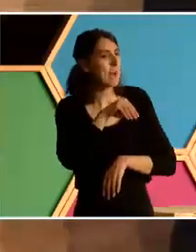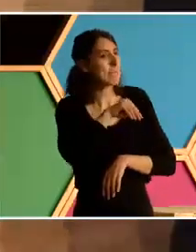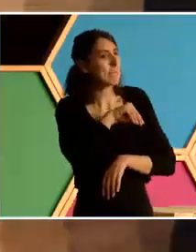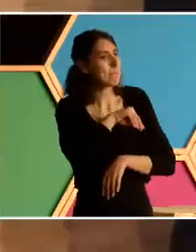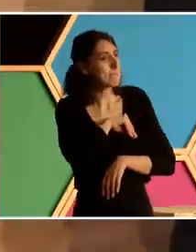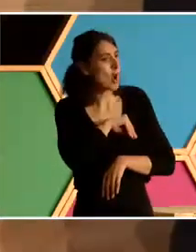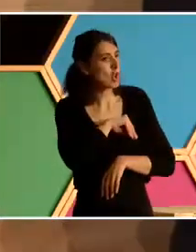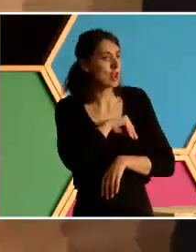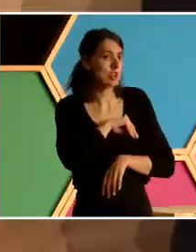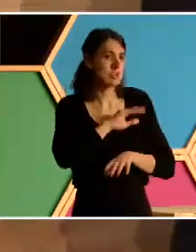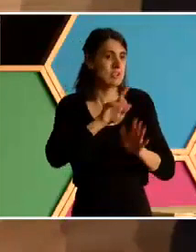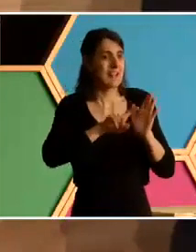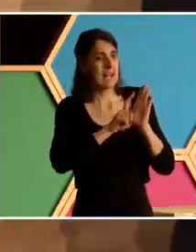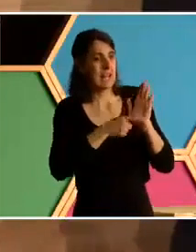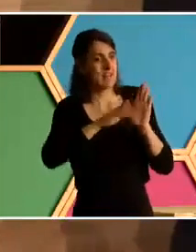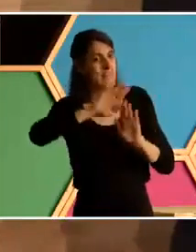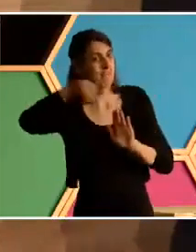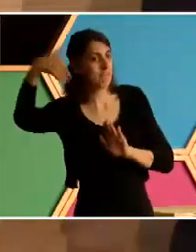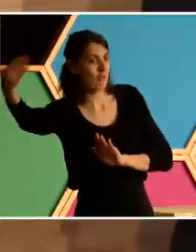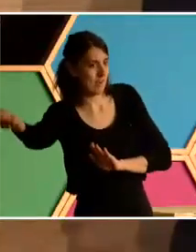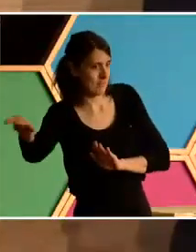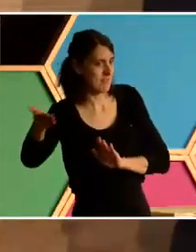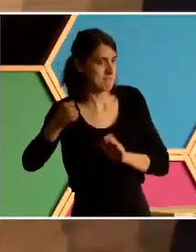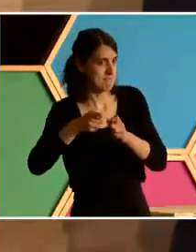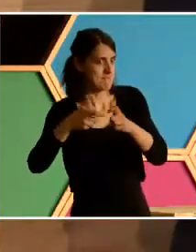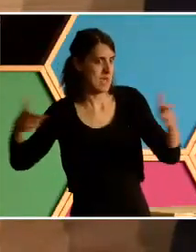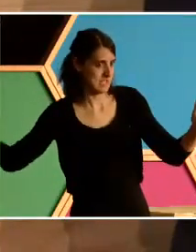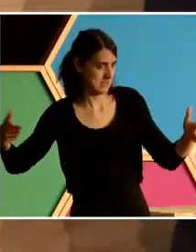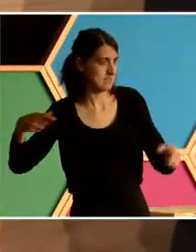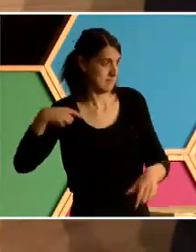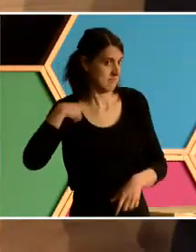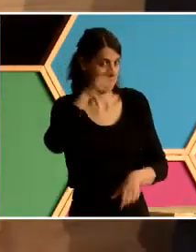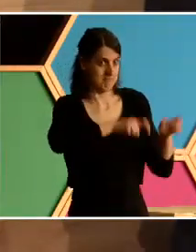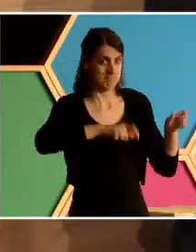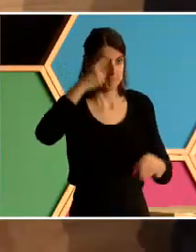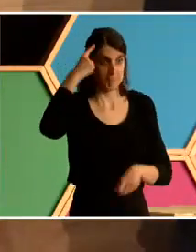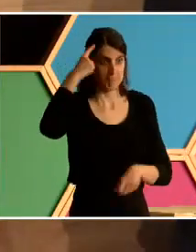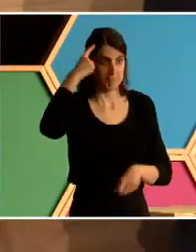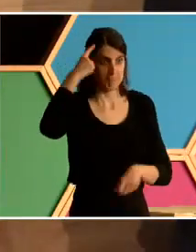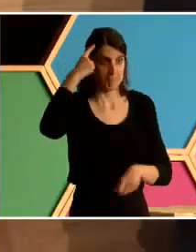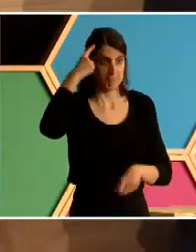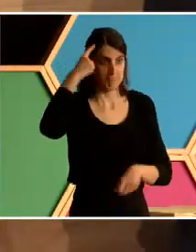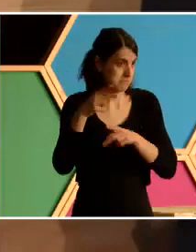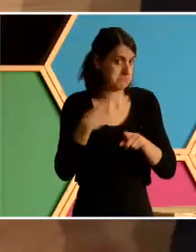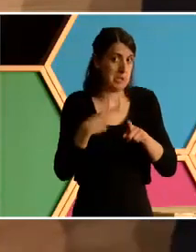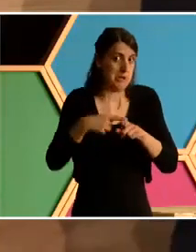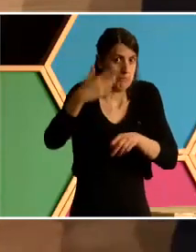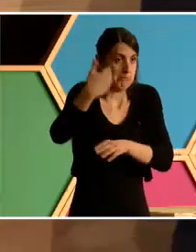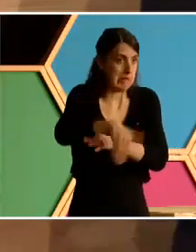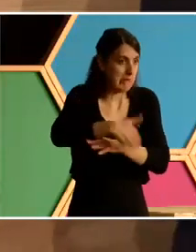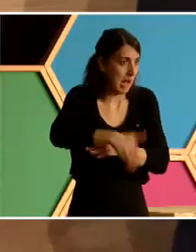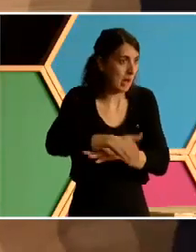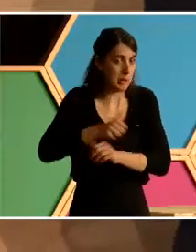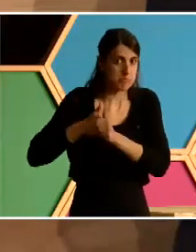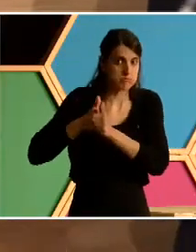l'execució extrajudicial. Hi ha gent a la que directament la policia l'executa perquè l'ha trobat pel carrer, ha perseguit allò que diu un delinqüent